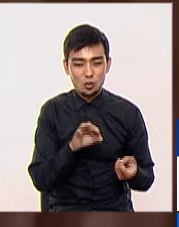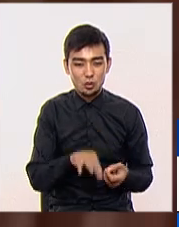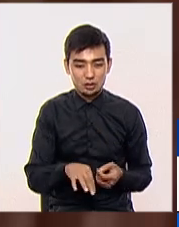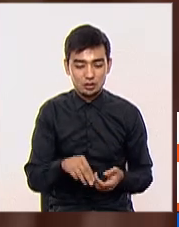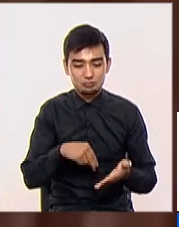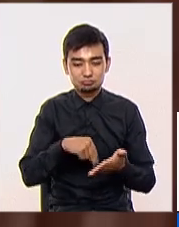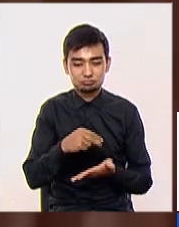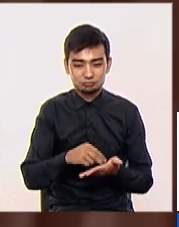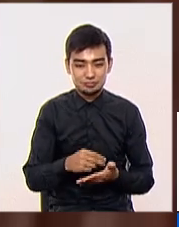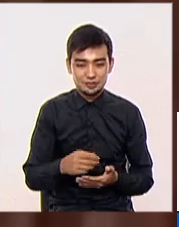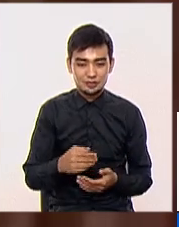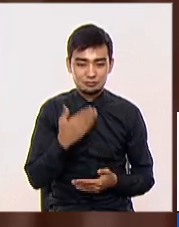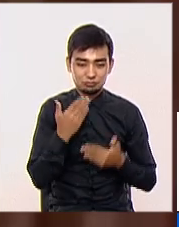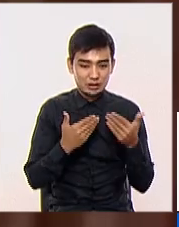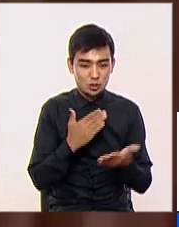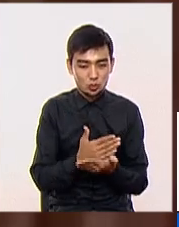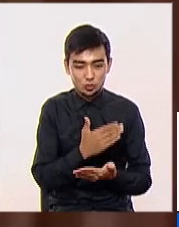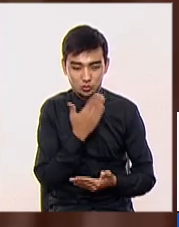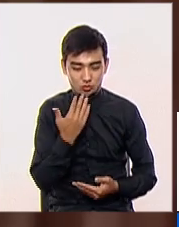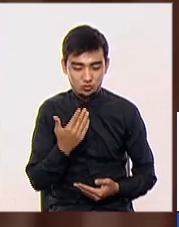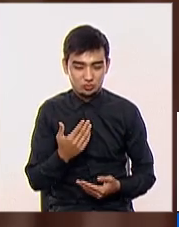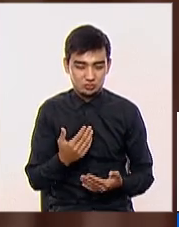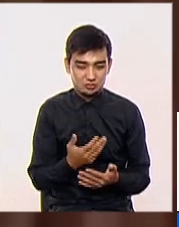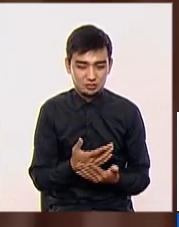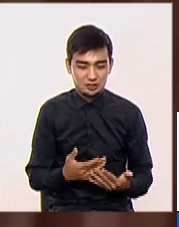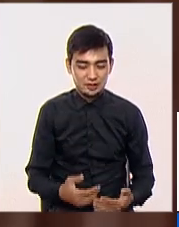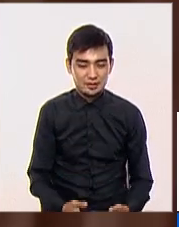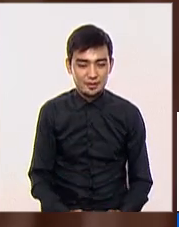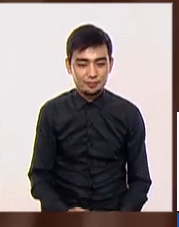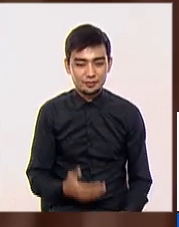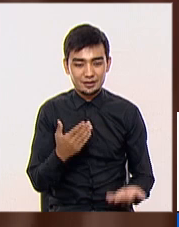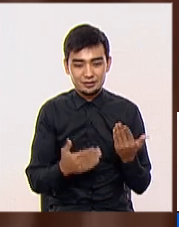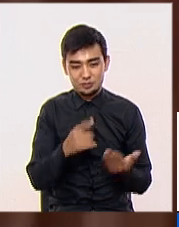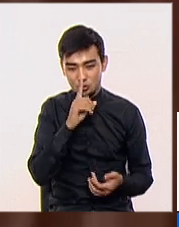спроса. Вот. От спроса зависит. Если год